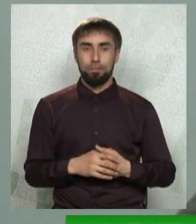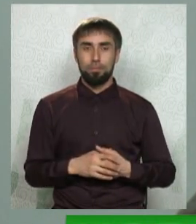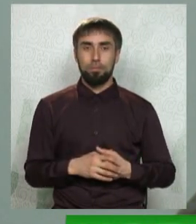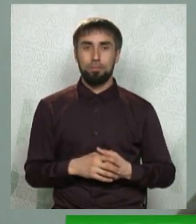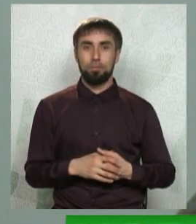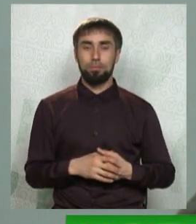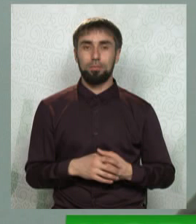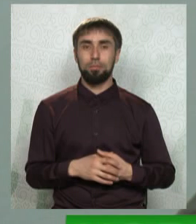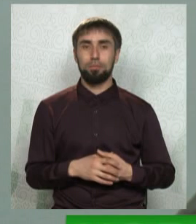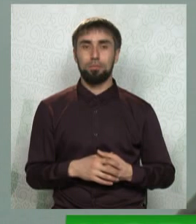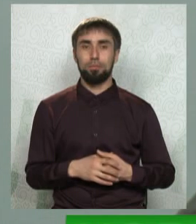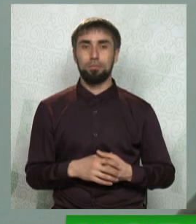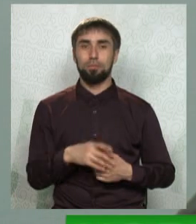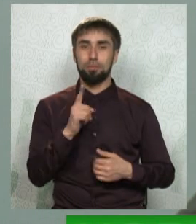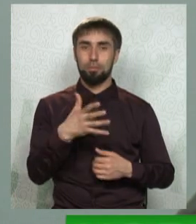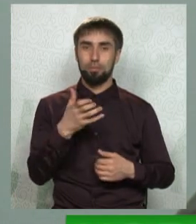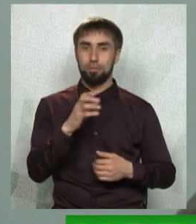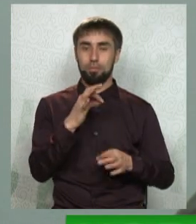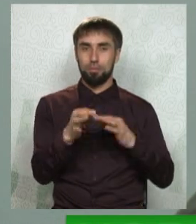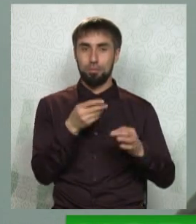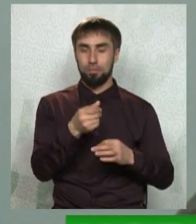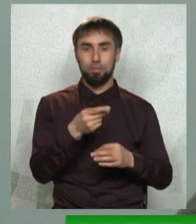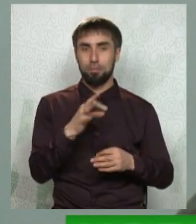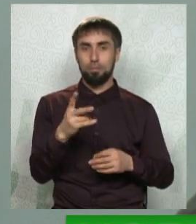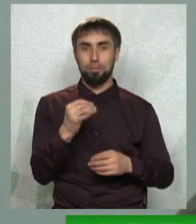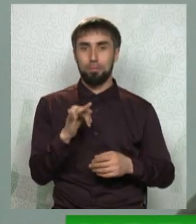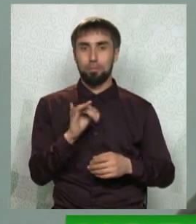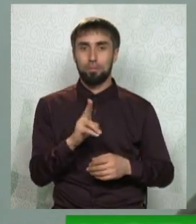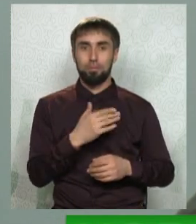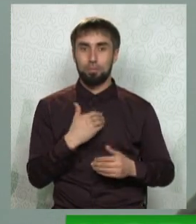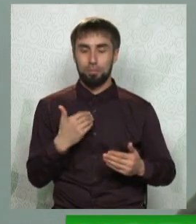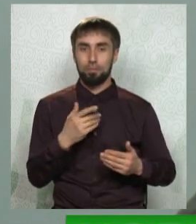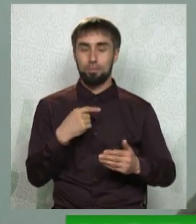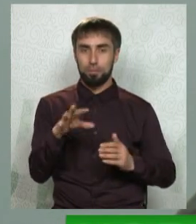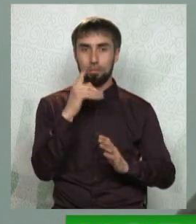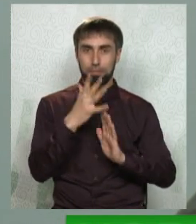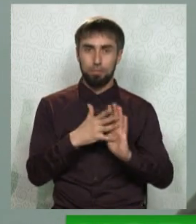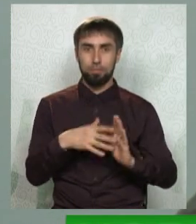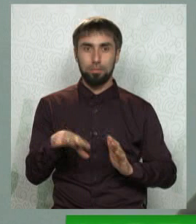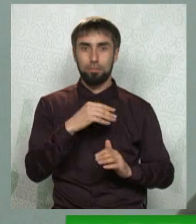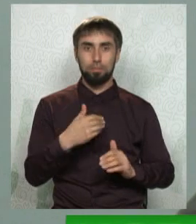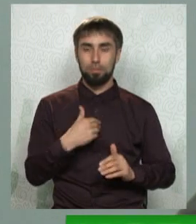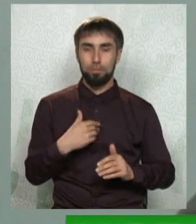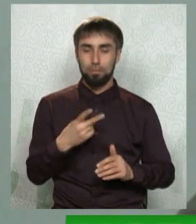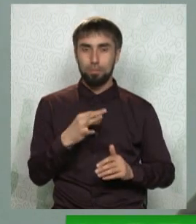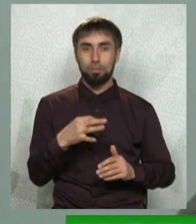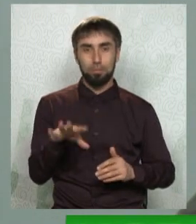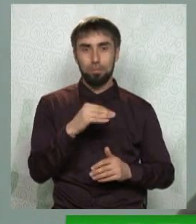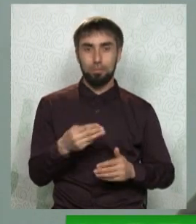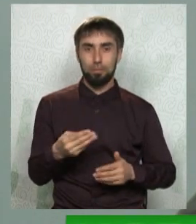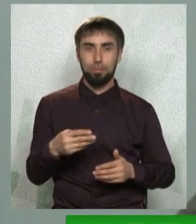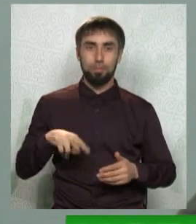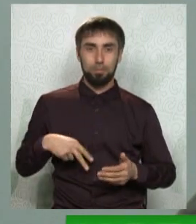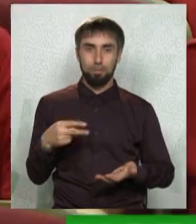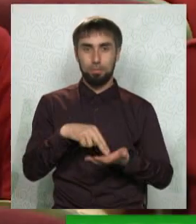1500 в сутки плачу. Никто неделю-две побудет, сбегает. То есть, понимаете, мы все начальниками не станем. Я